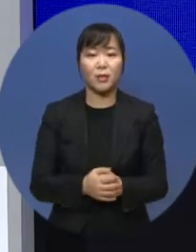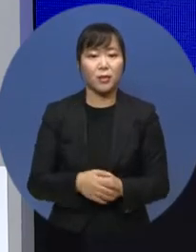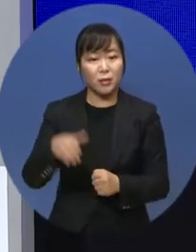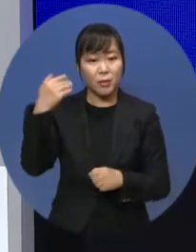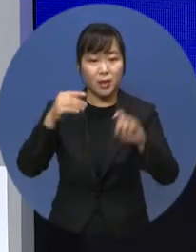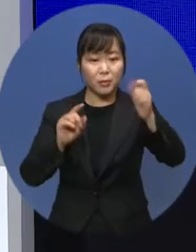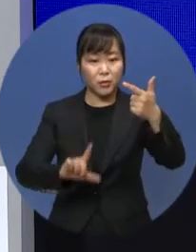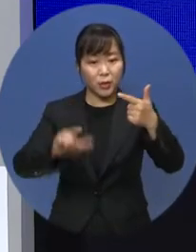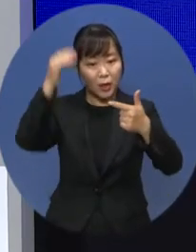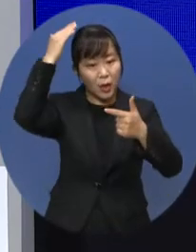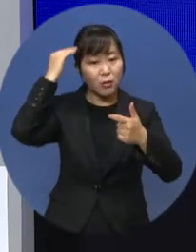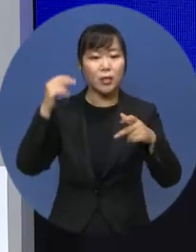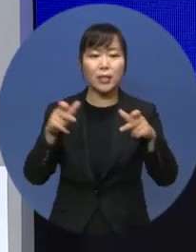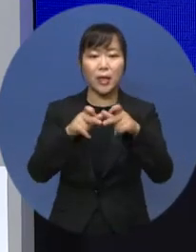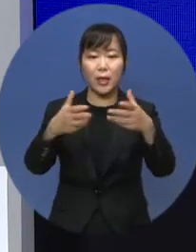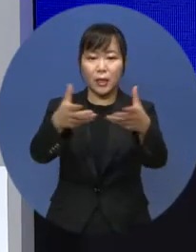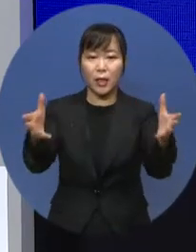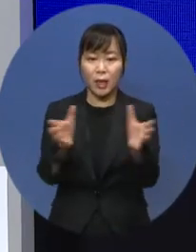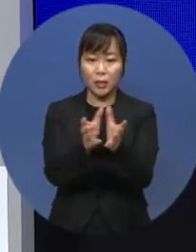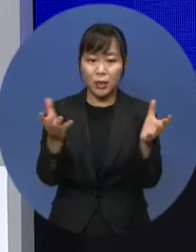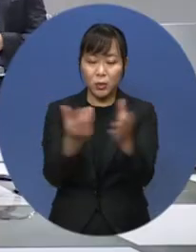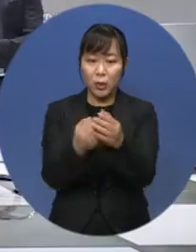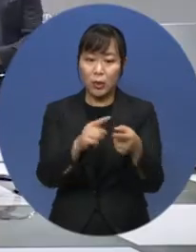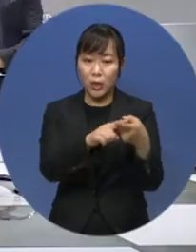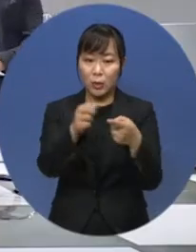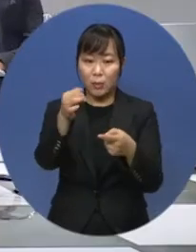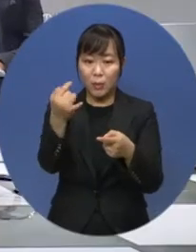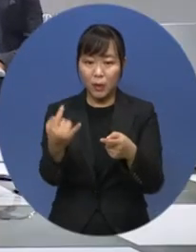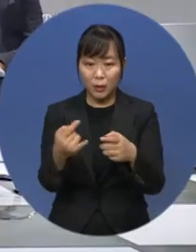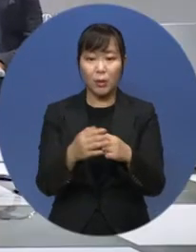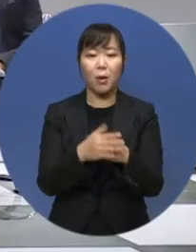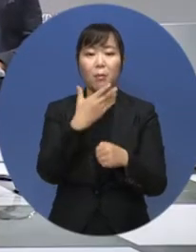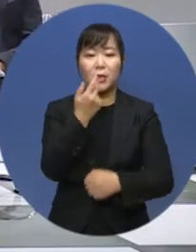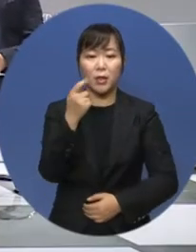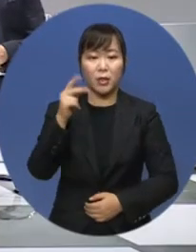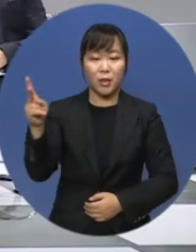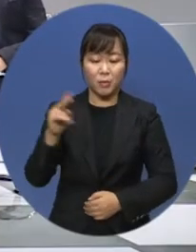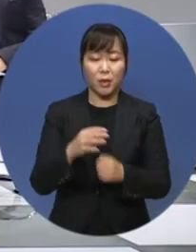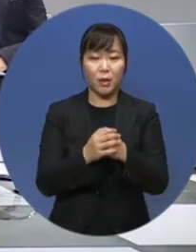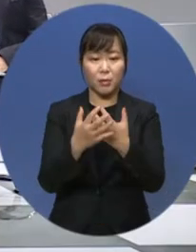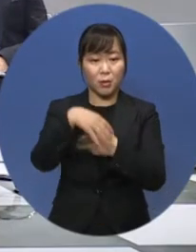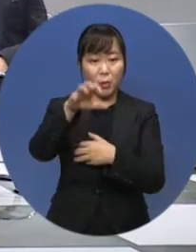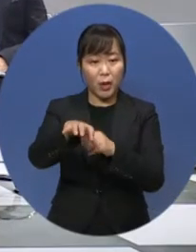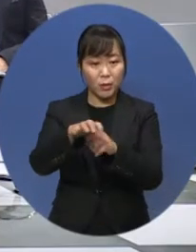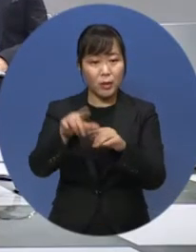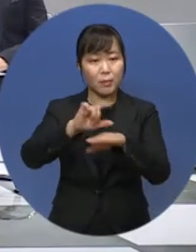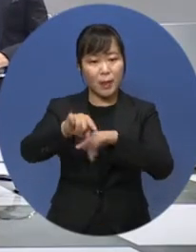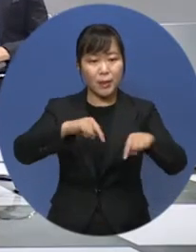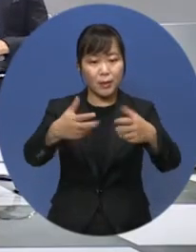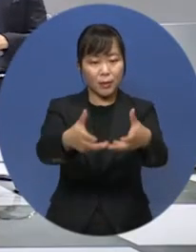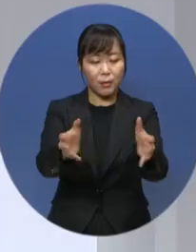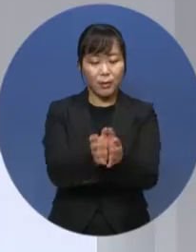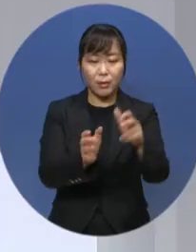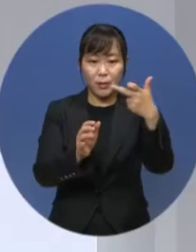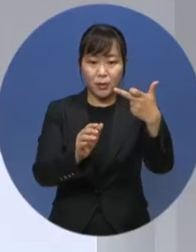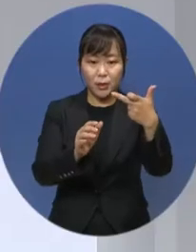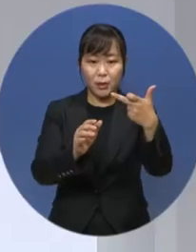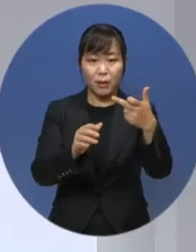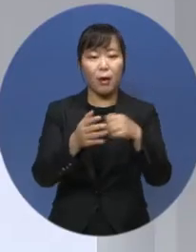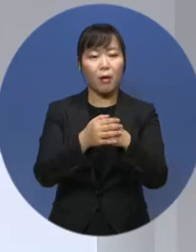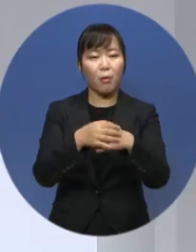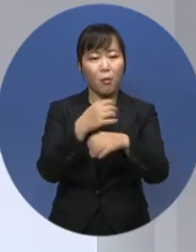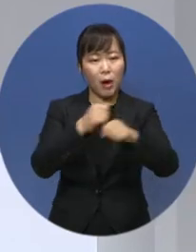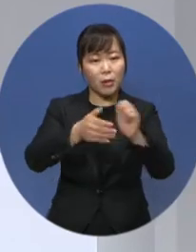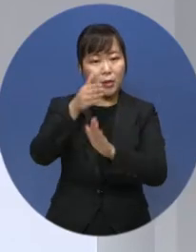지난 16일 한국장애인단체 총연합회는 복지TV 스튜디오에서 지방자치단체 17개